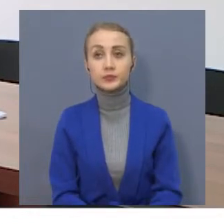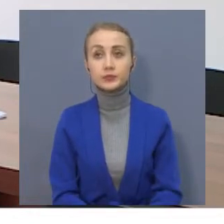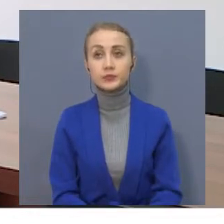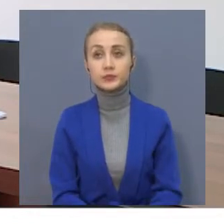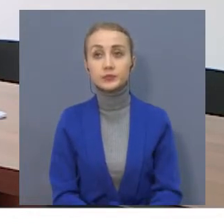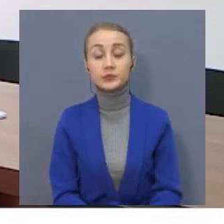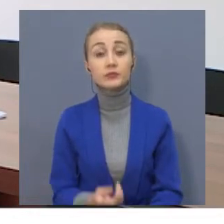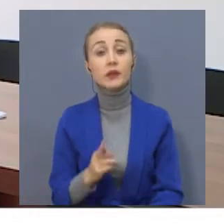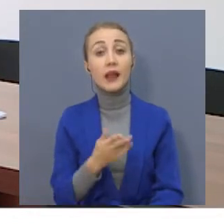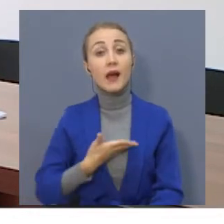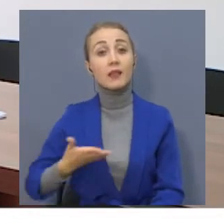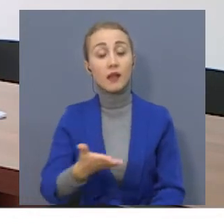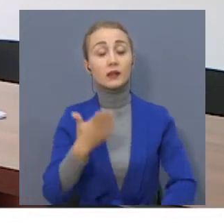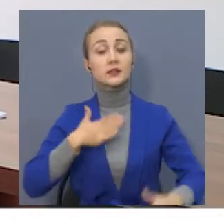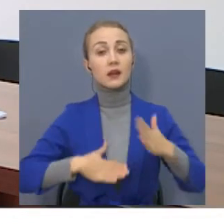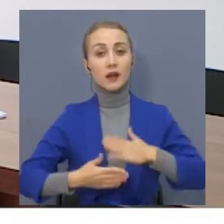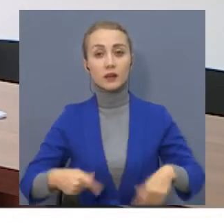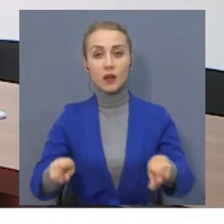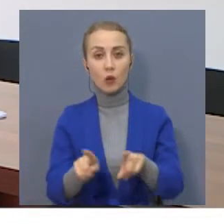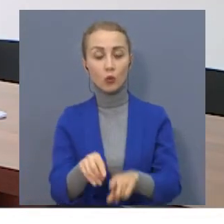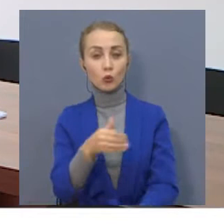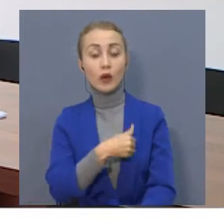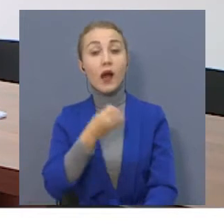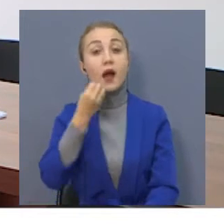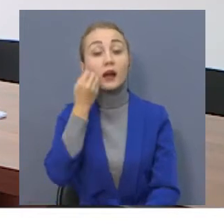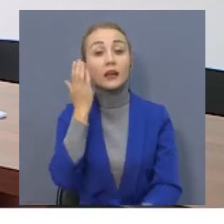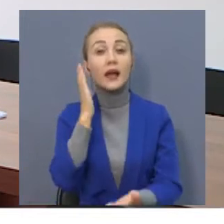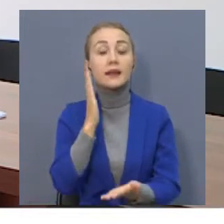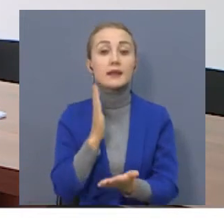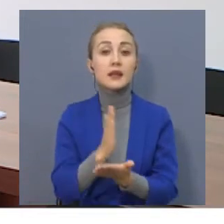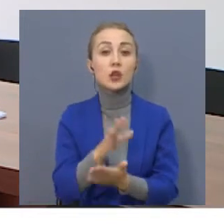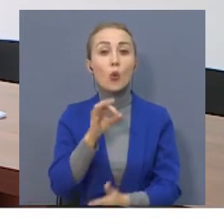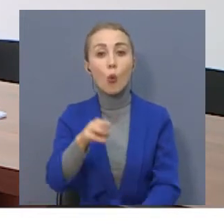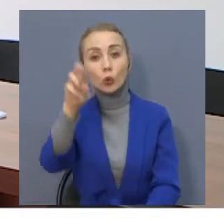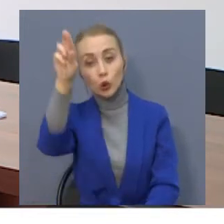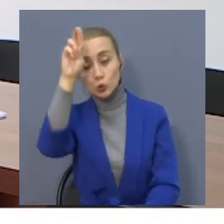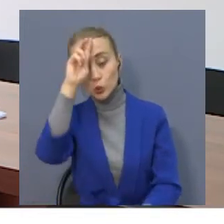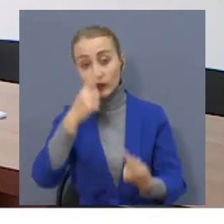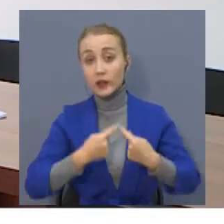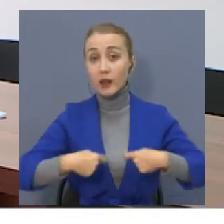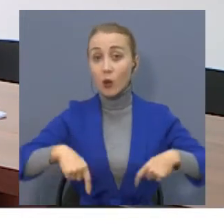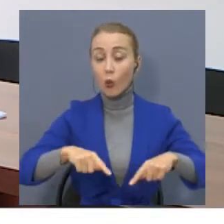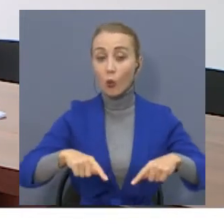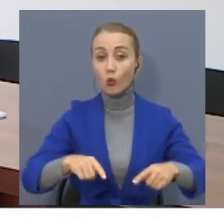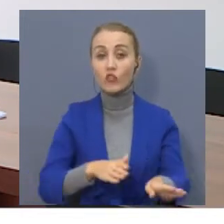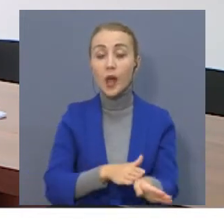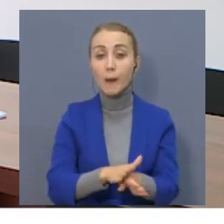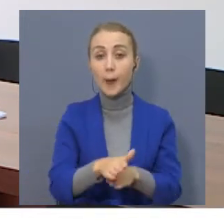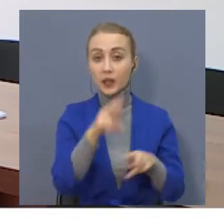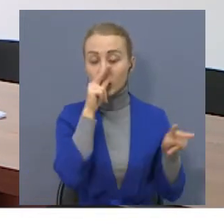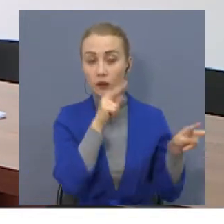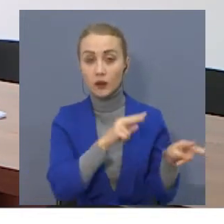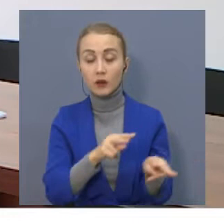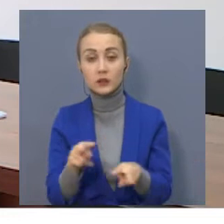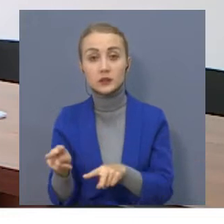Бұл бастама тестілеу кезінде объективтілік пен ашықтық қағидаттарын қамтамасыз етіп, әлеуетті сыбайлас жемқорлық тәуекелдерін